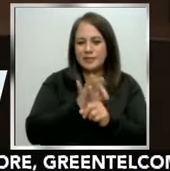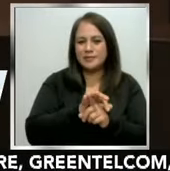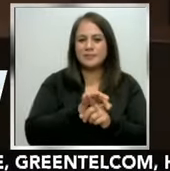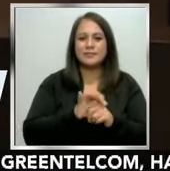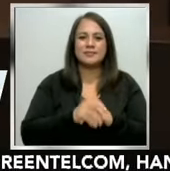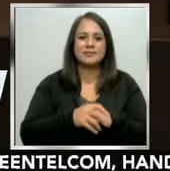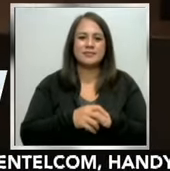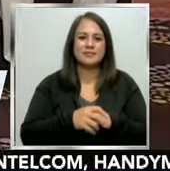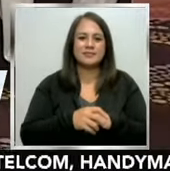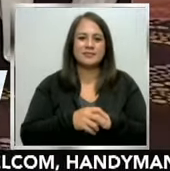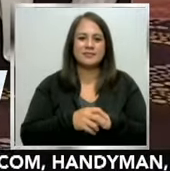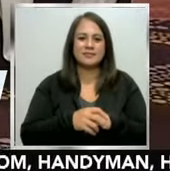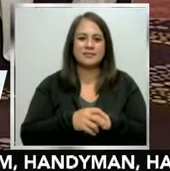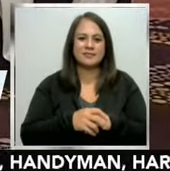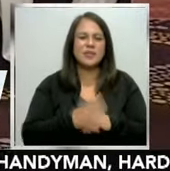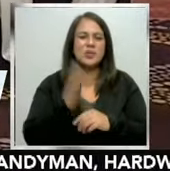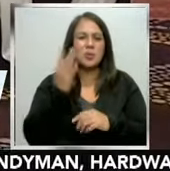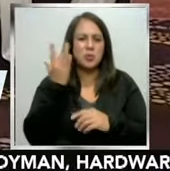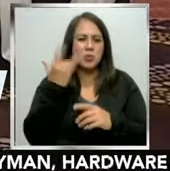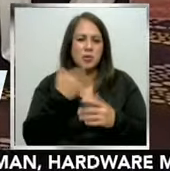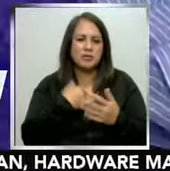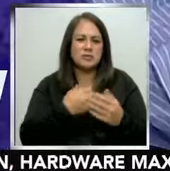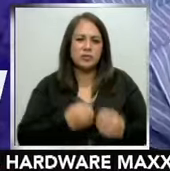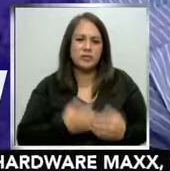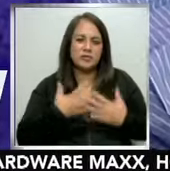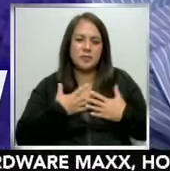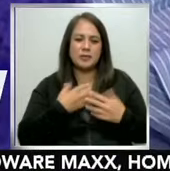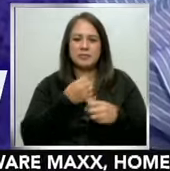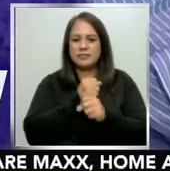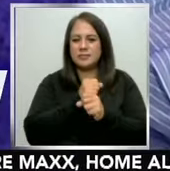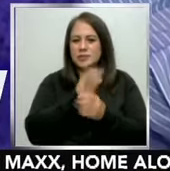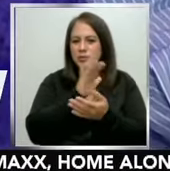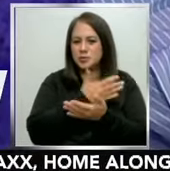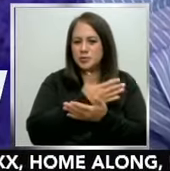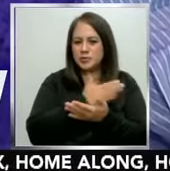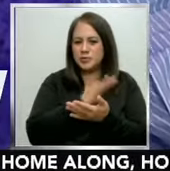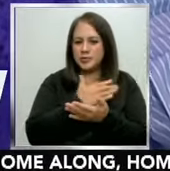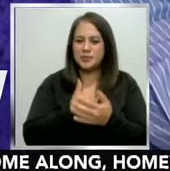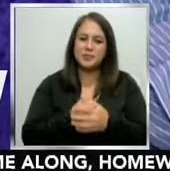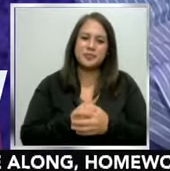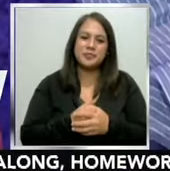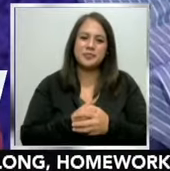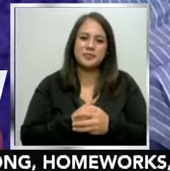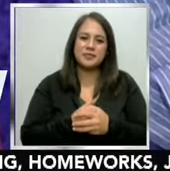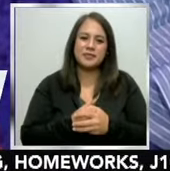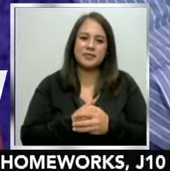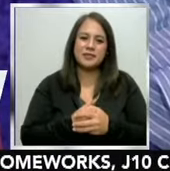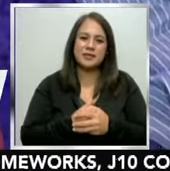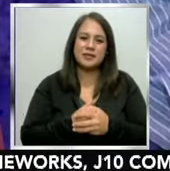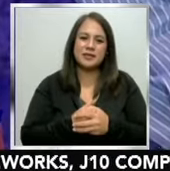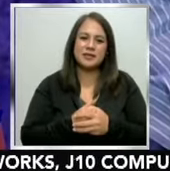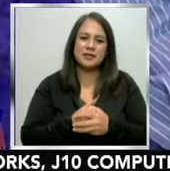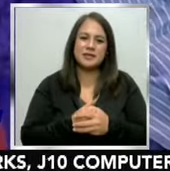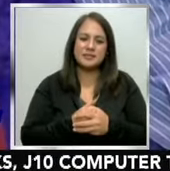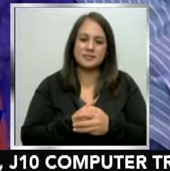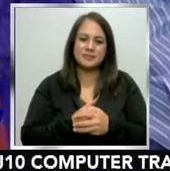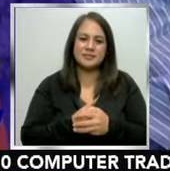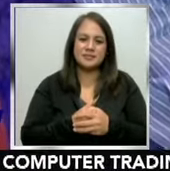get your inspiration from when you're creating music? 뭔가 제 개인적으로 되게